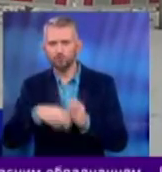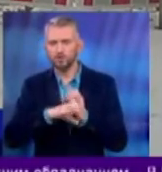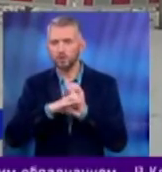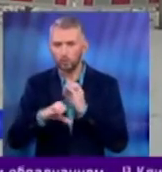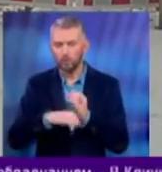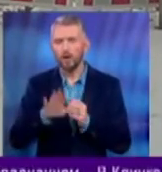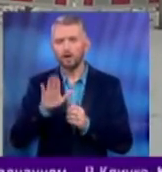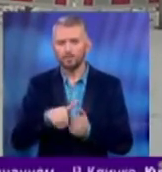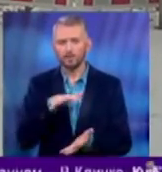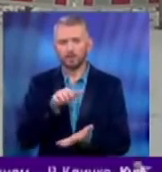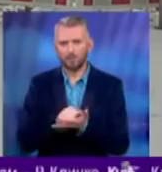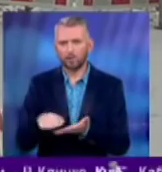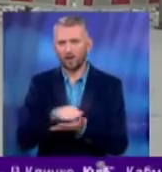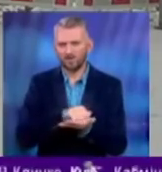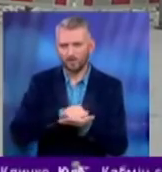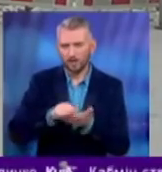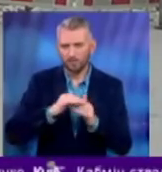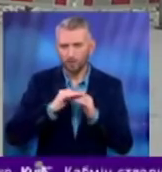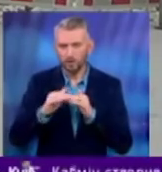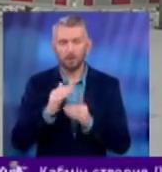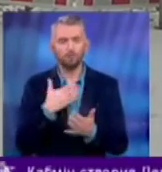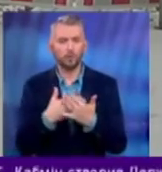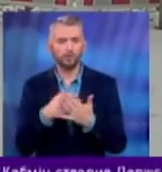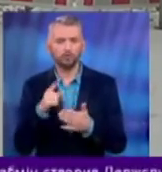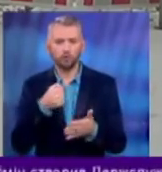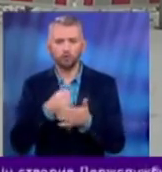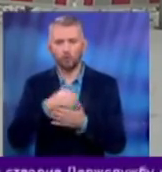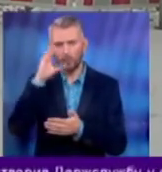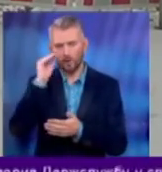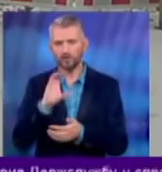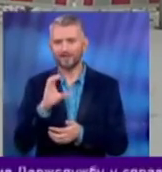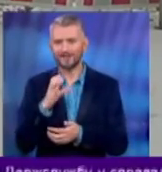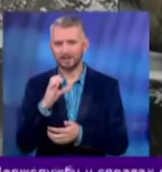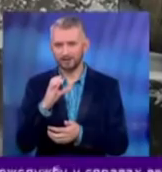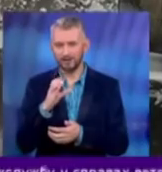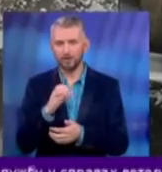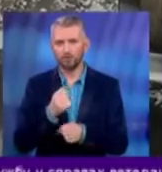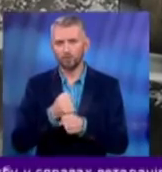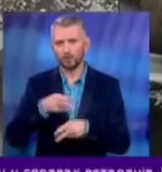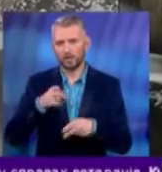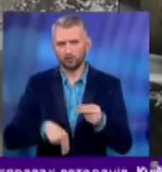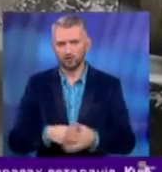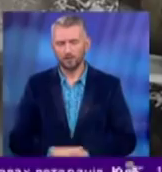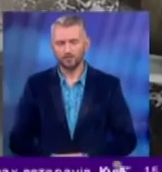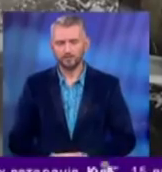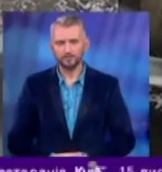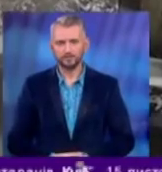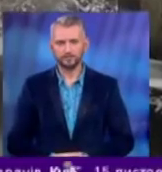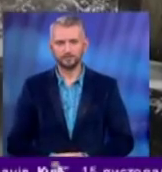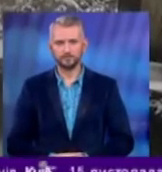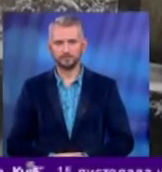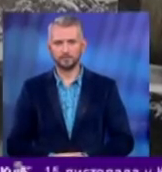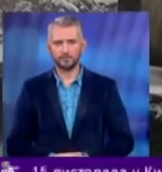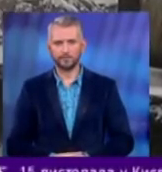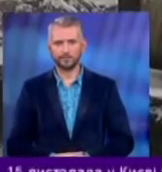далі займуться асфальтним покриттям. Прогнозують, що до вечора середи роботу закінчать. Вікторія Кисельова, Андрій Гегеля, телеканал